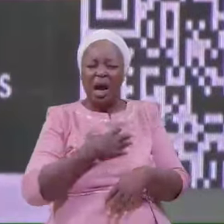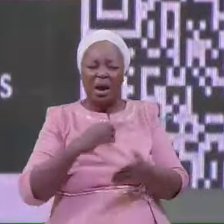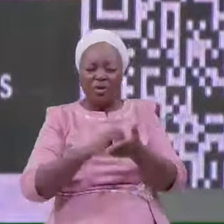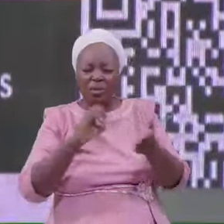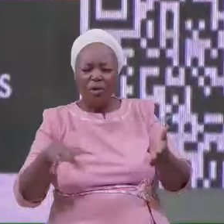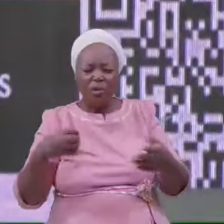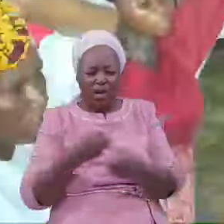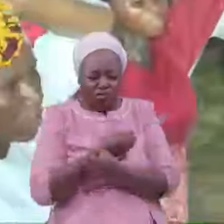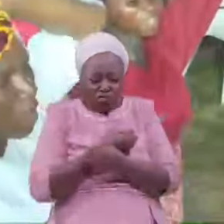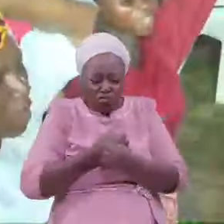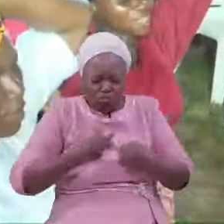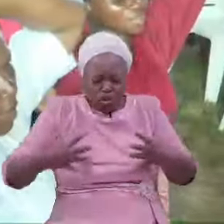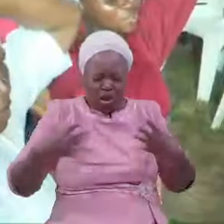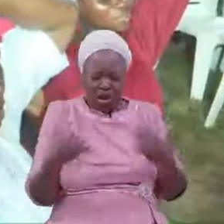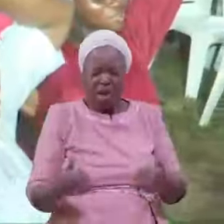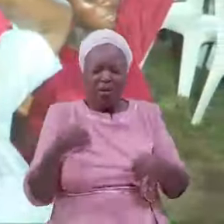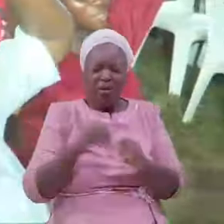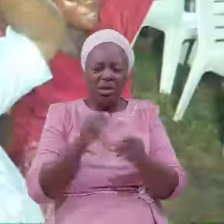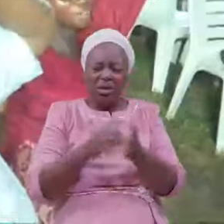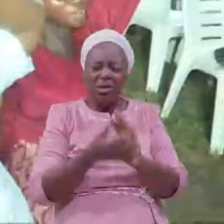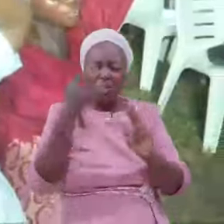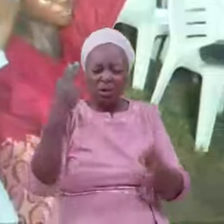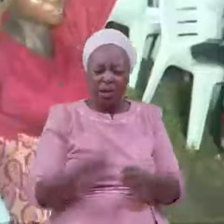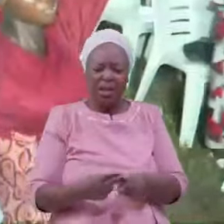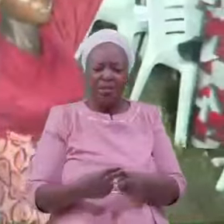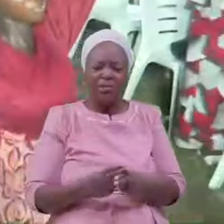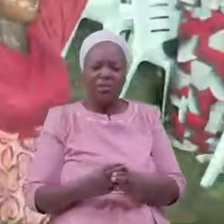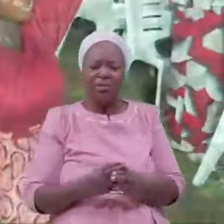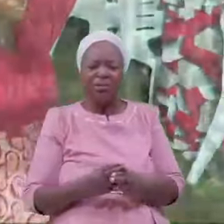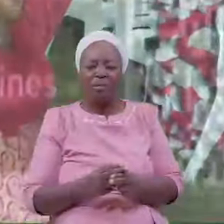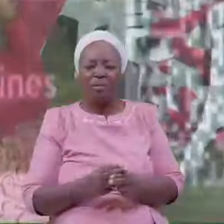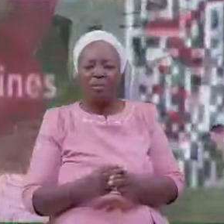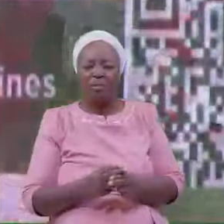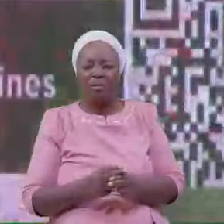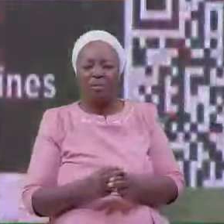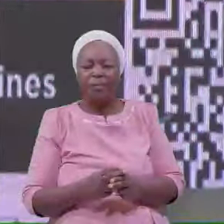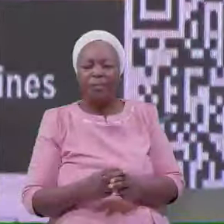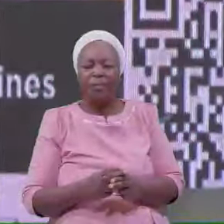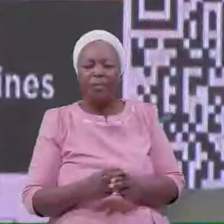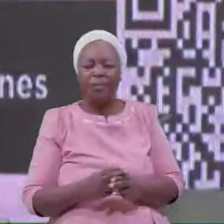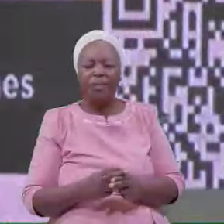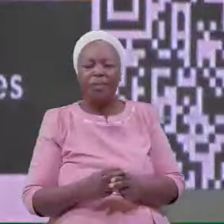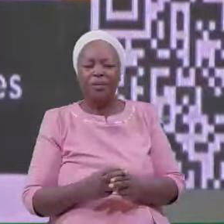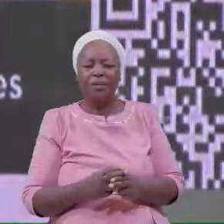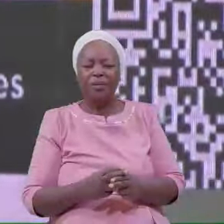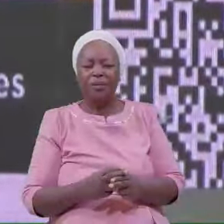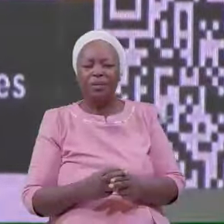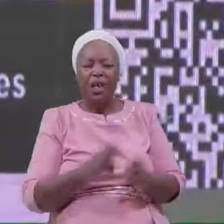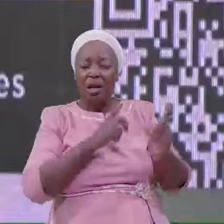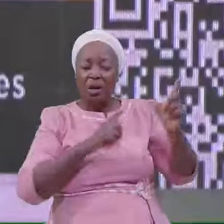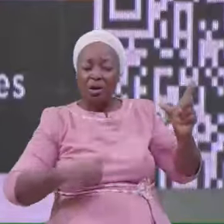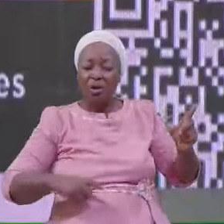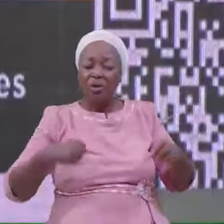in Jesus' name. Alisin mo ang pamamagang ito sa pangalan ng Panginoong Jesus. Lord, we're asking for